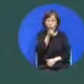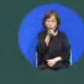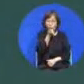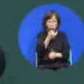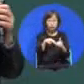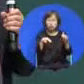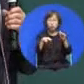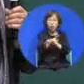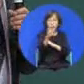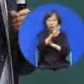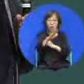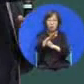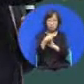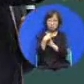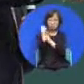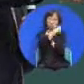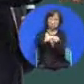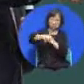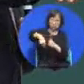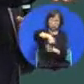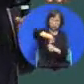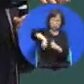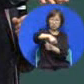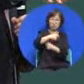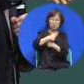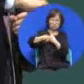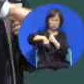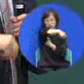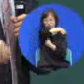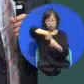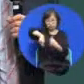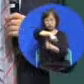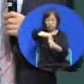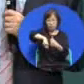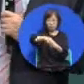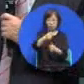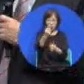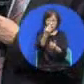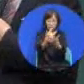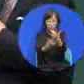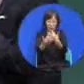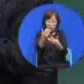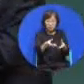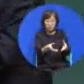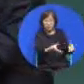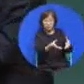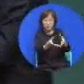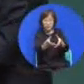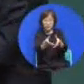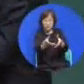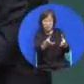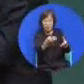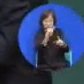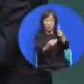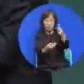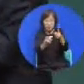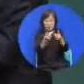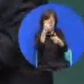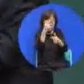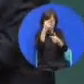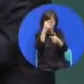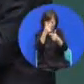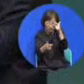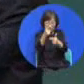않고요. 그대로 묶여서 이게 나무에 올리잖아요. But Isaac, he did not resist. He was bound, and then he was placed on the